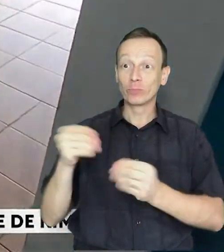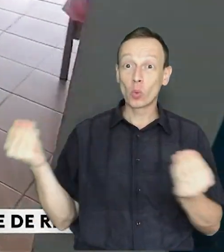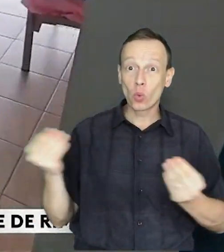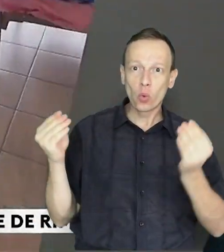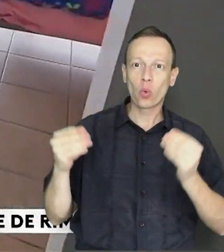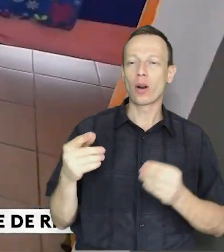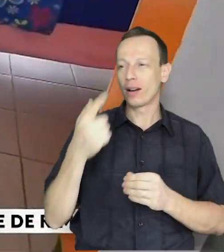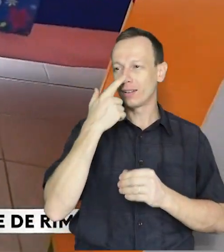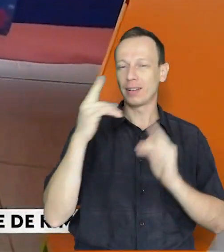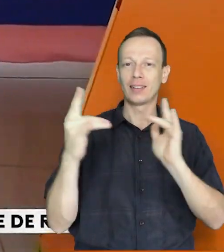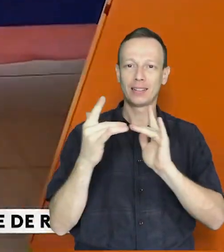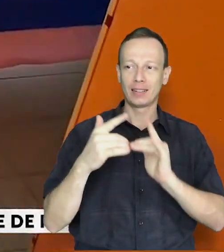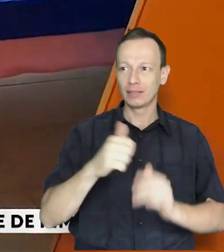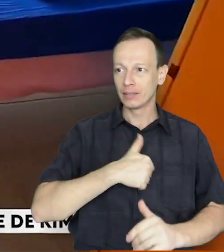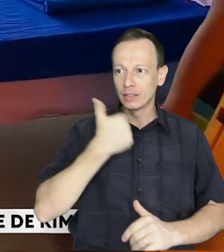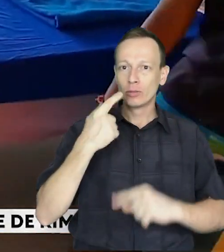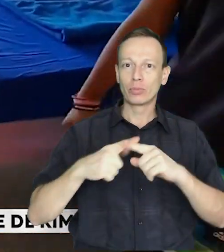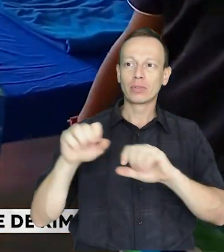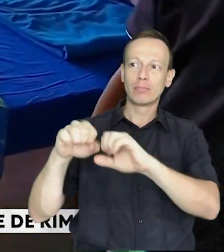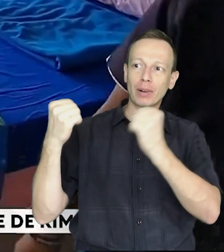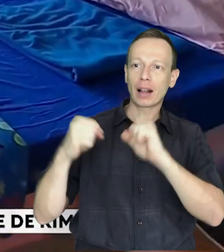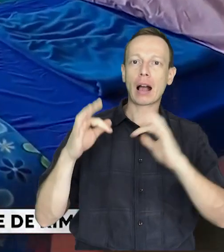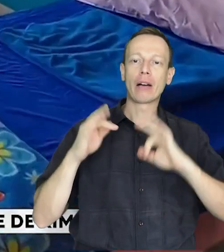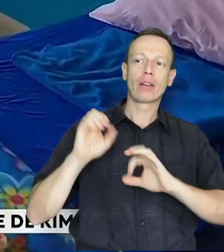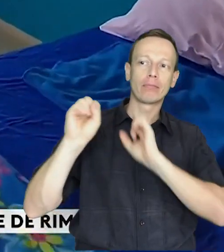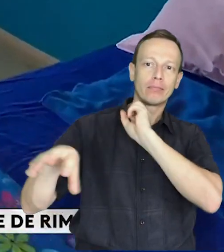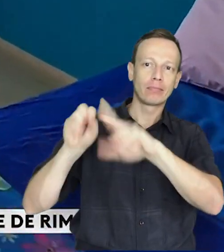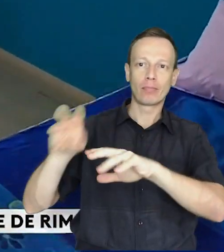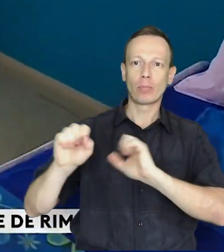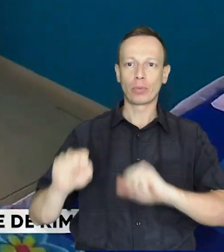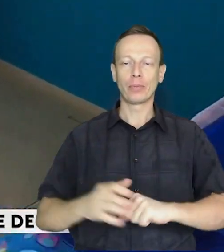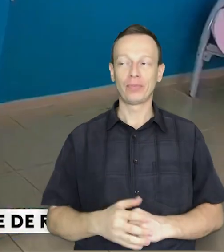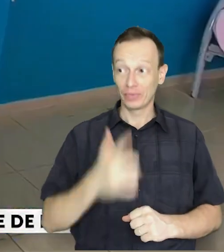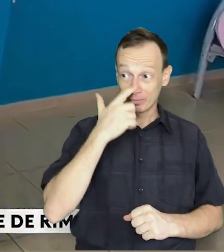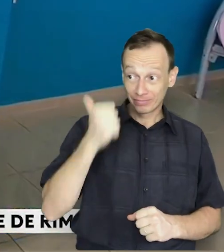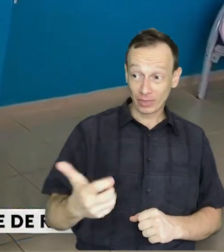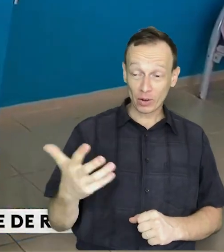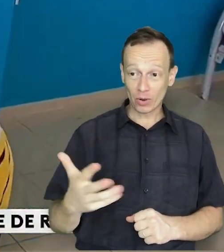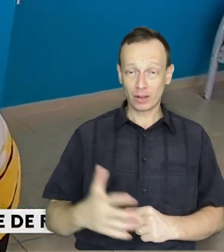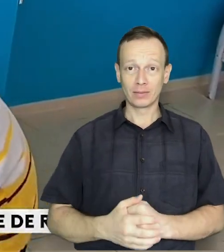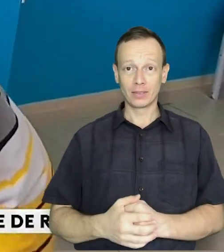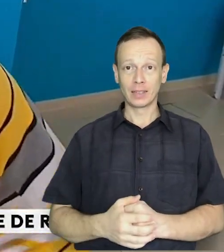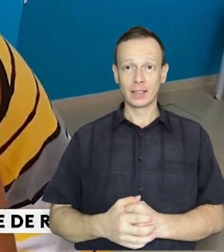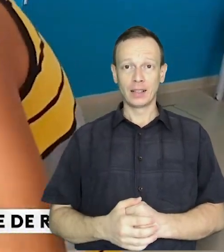espace personnel, un lit individuel et un placard pour leurs petites affaires. Qu'est-ce qui t'a